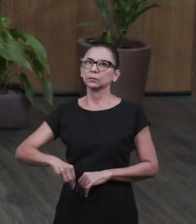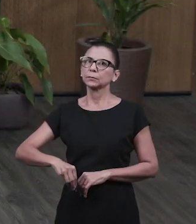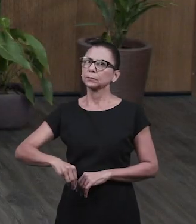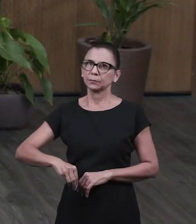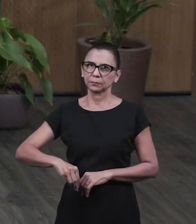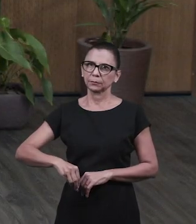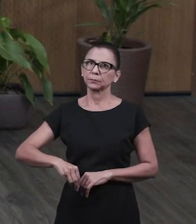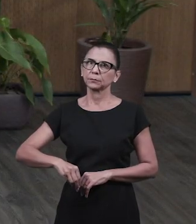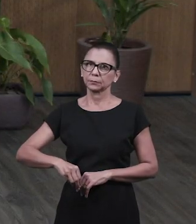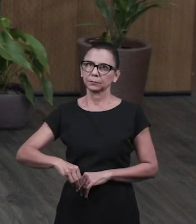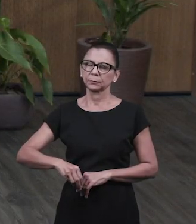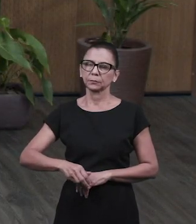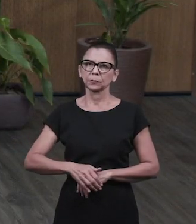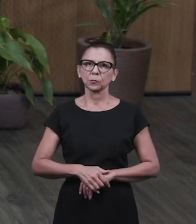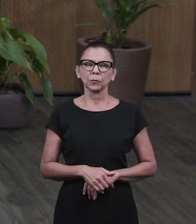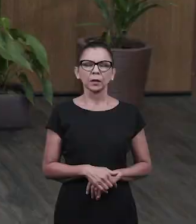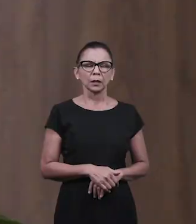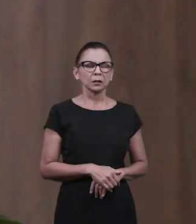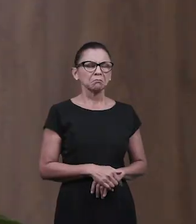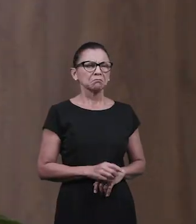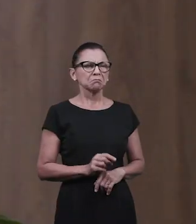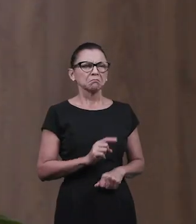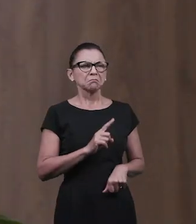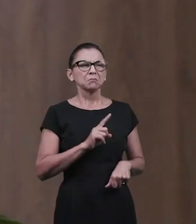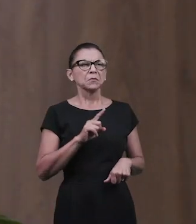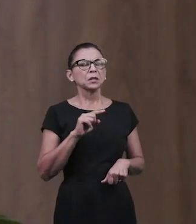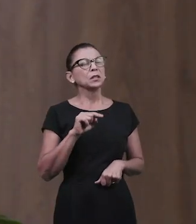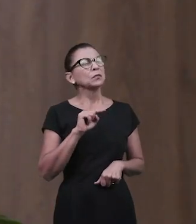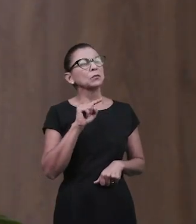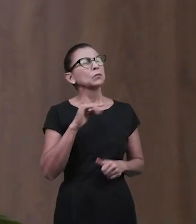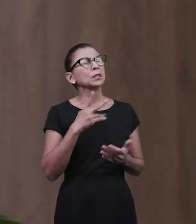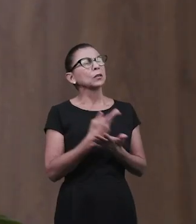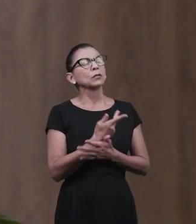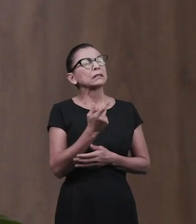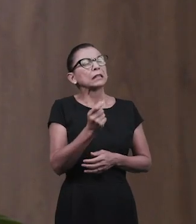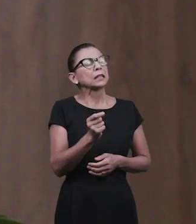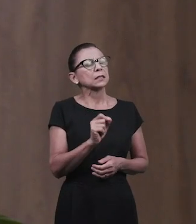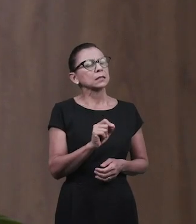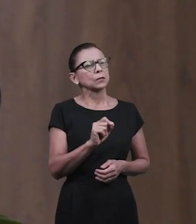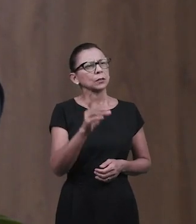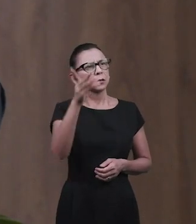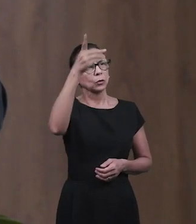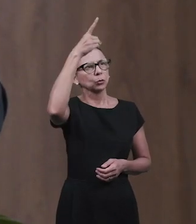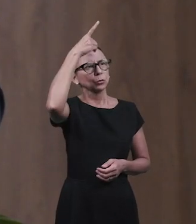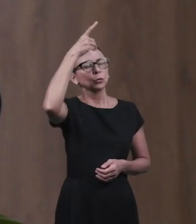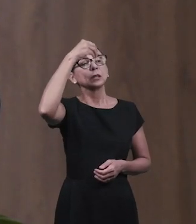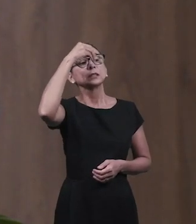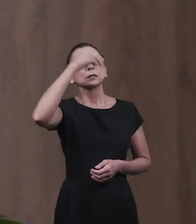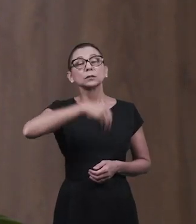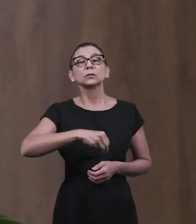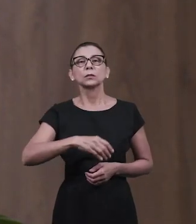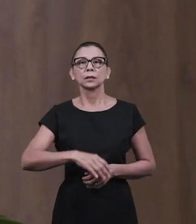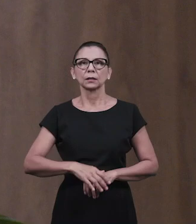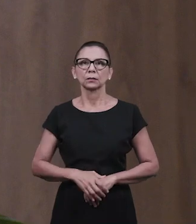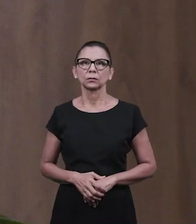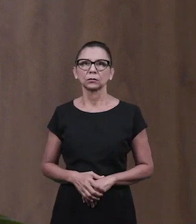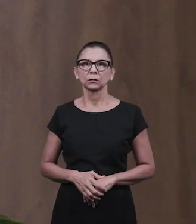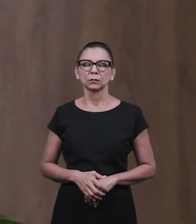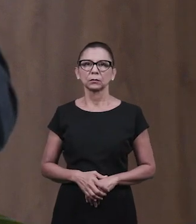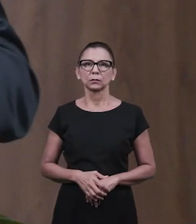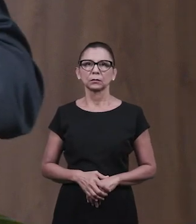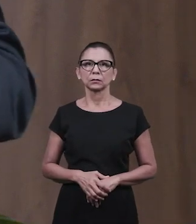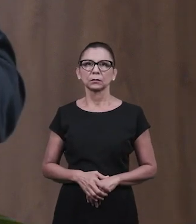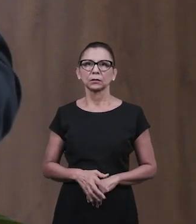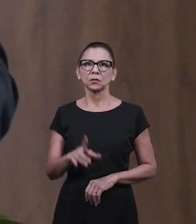être ignoré. Et quand un don spirituel est ignoré, le don spirituel est